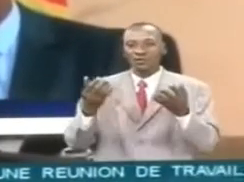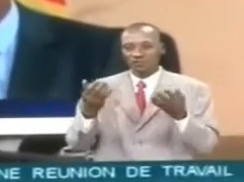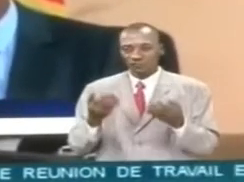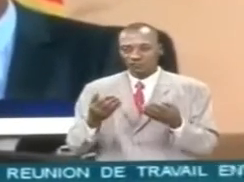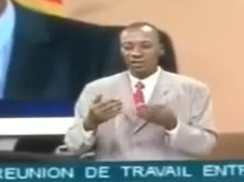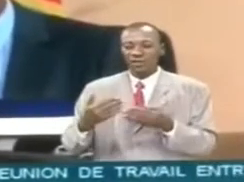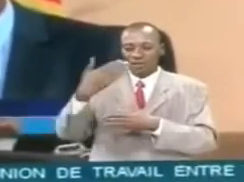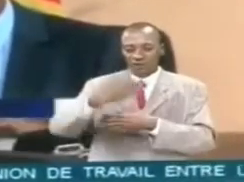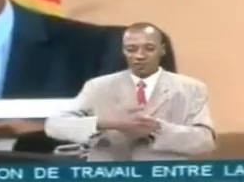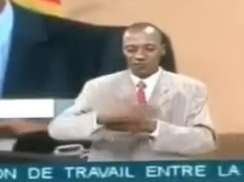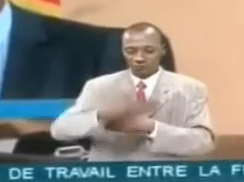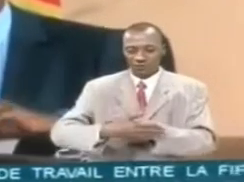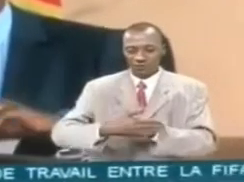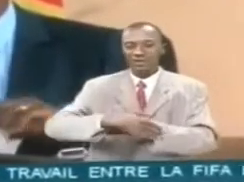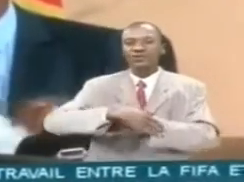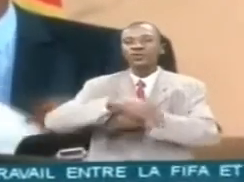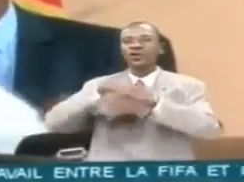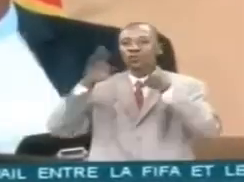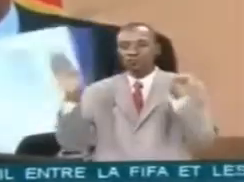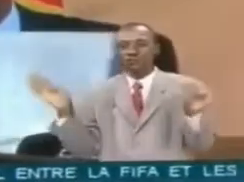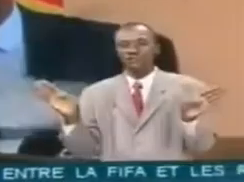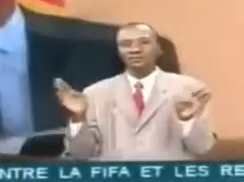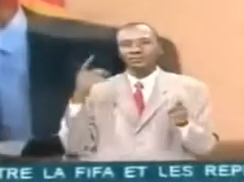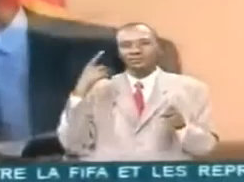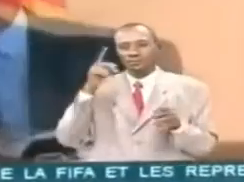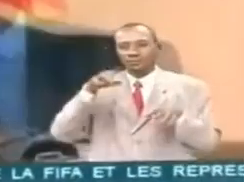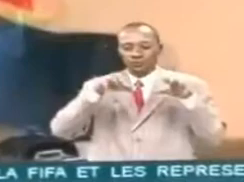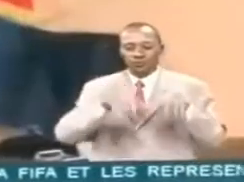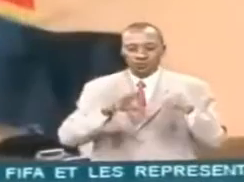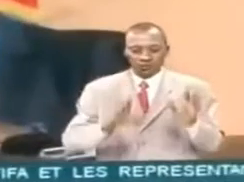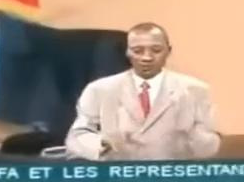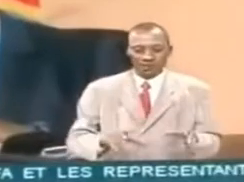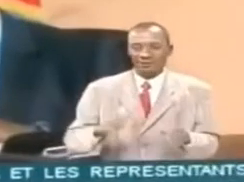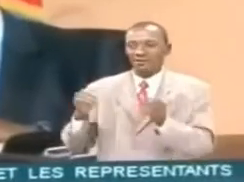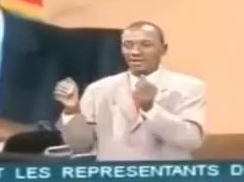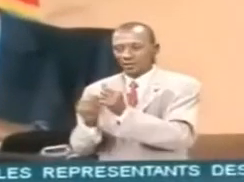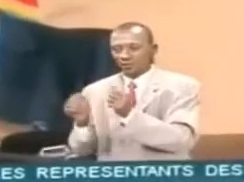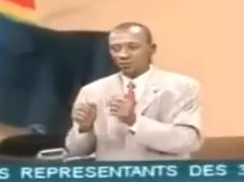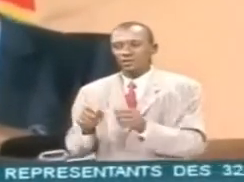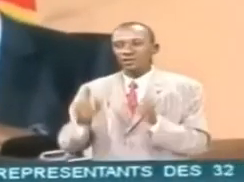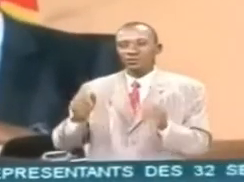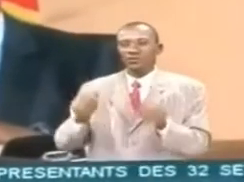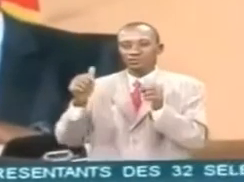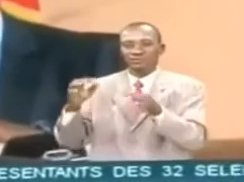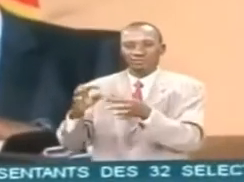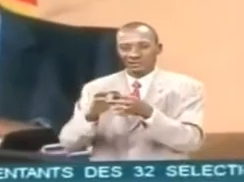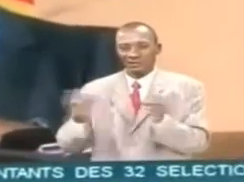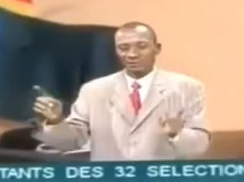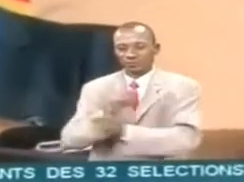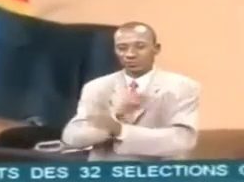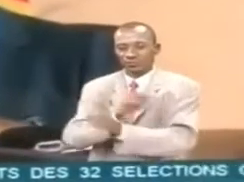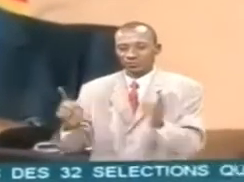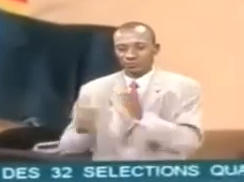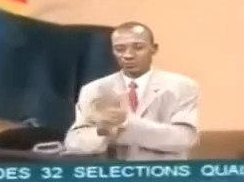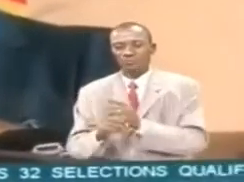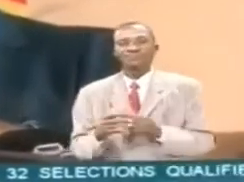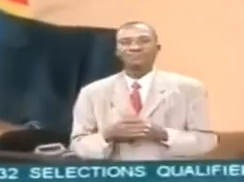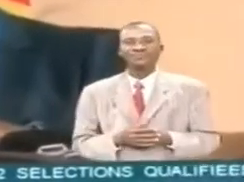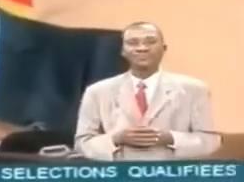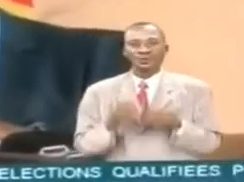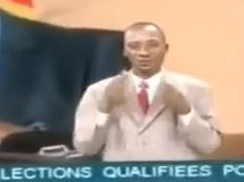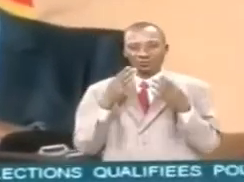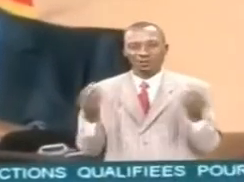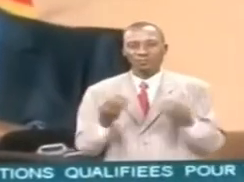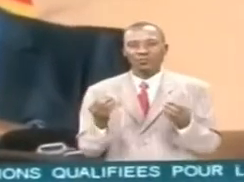de la République démocratique du Congo, Joseph Kabila Kabangé, désirant